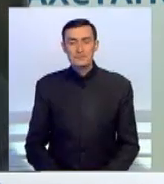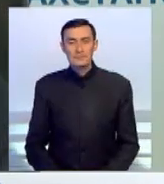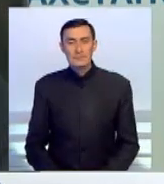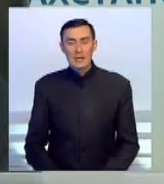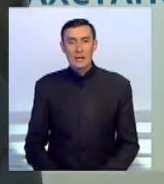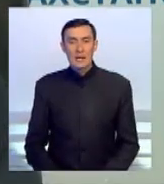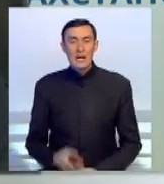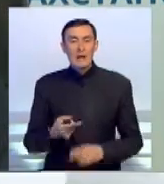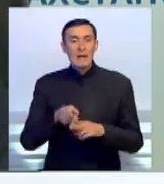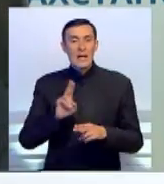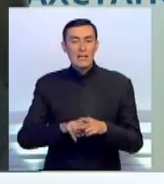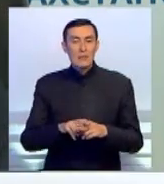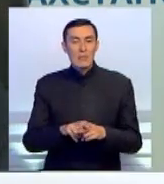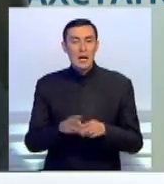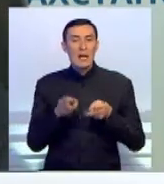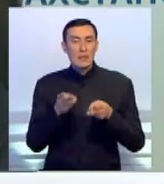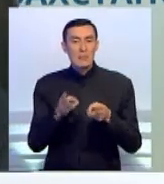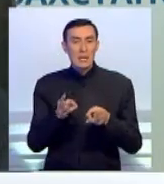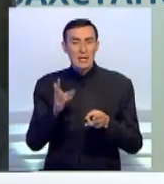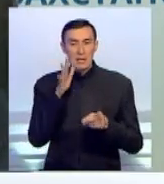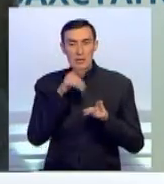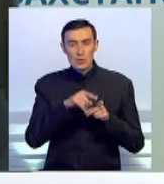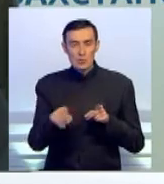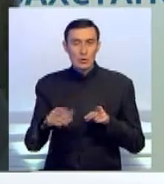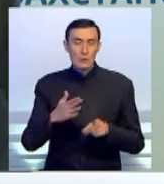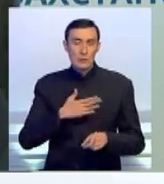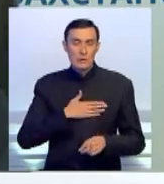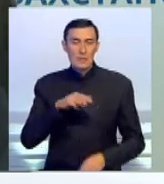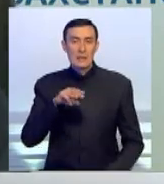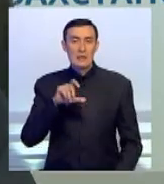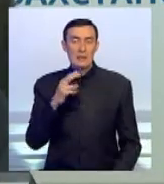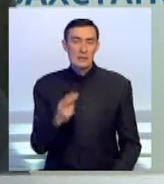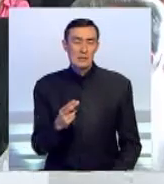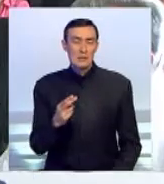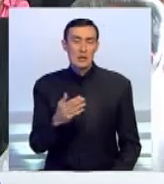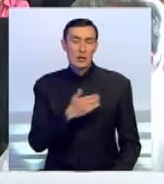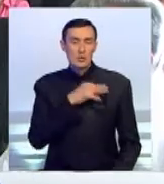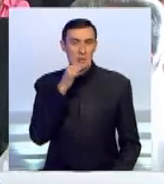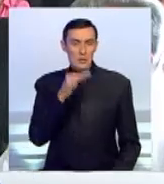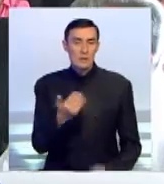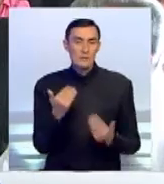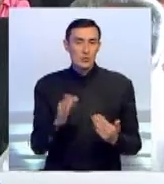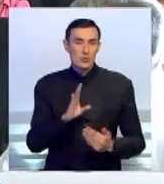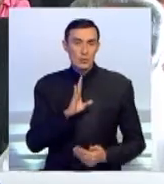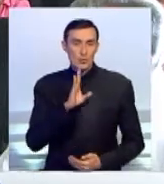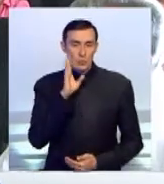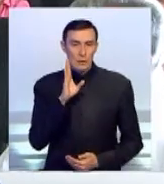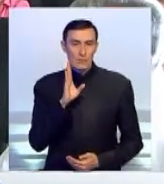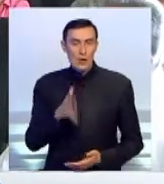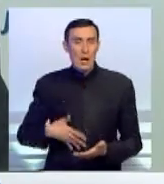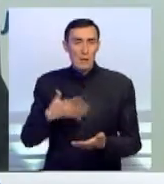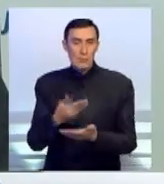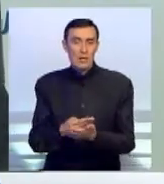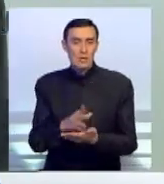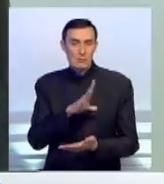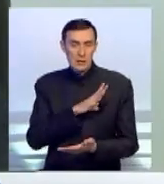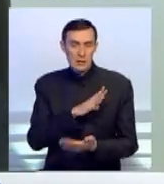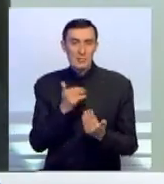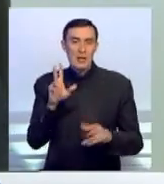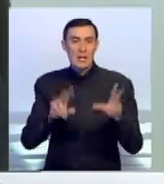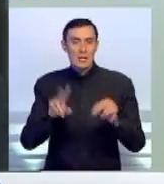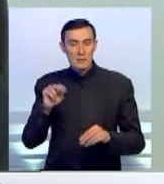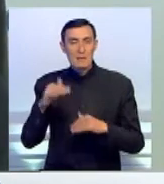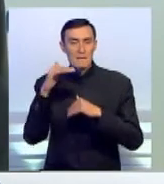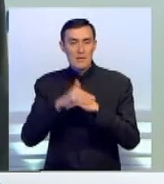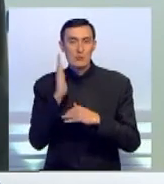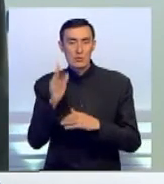В этот отопительный сезон мы входим в отопительный сезон с ТЭЦ-3. Сразу вам хочу сказать, сегодня утром оплата прошла, и надеемся, что к вечеру